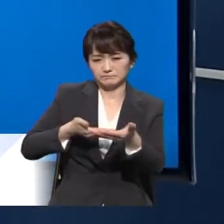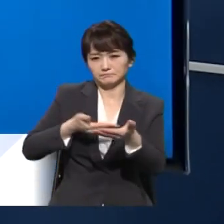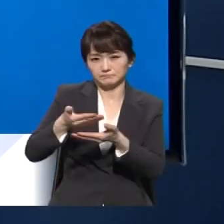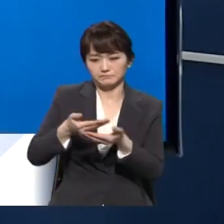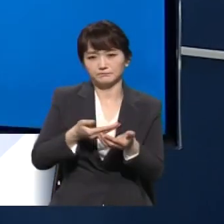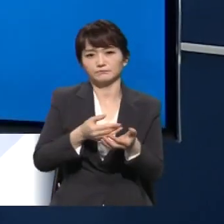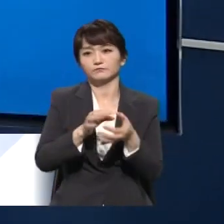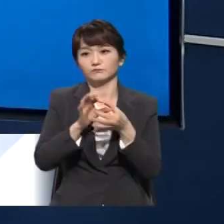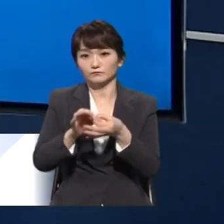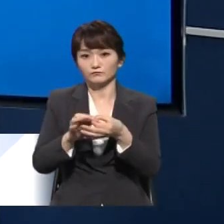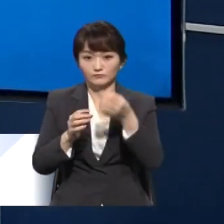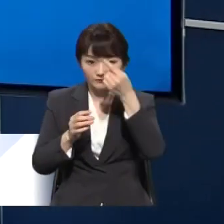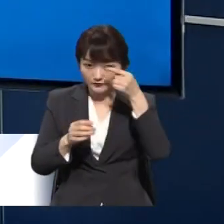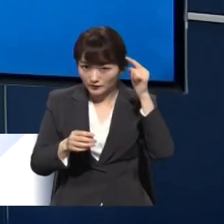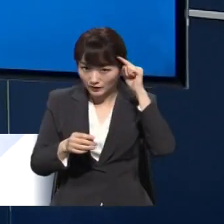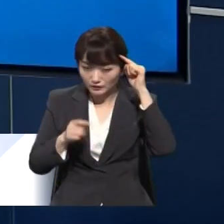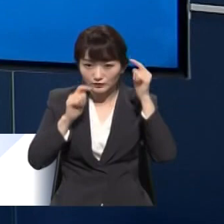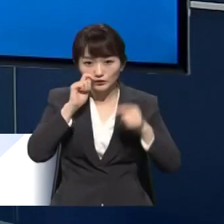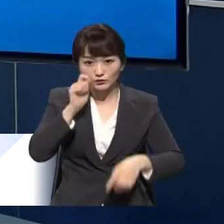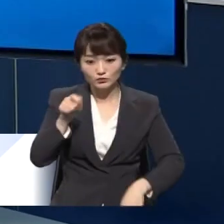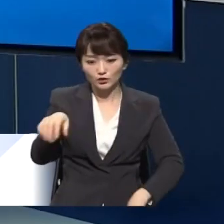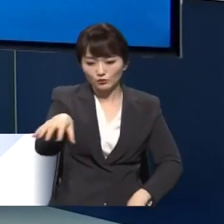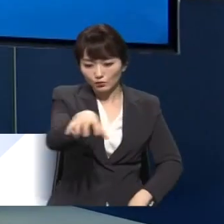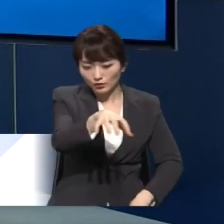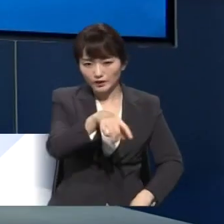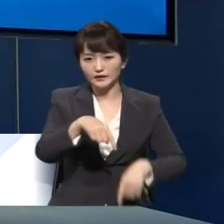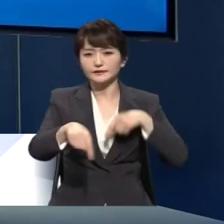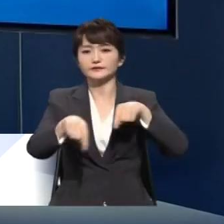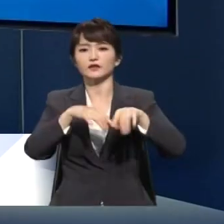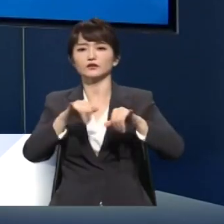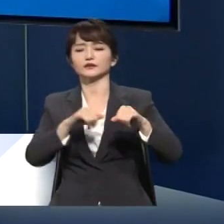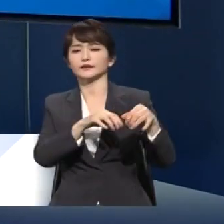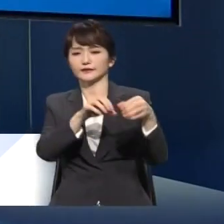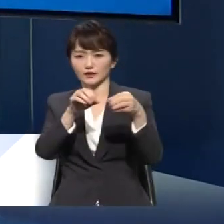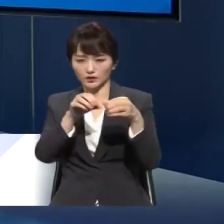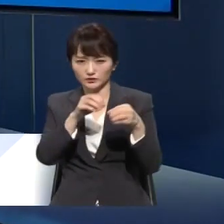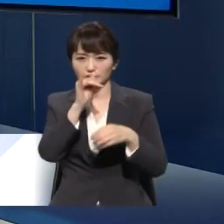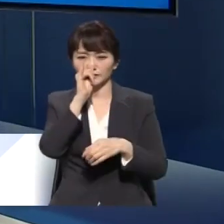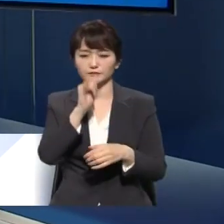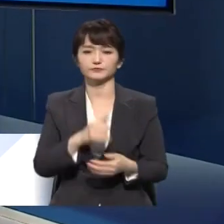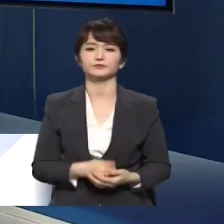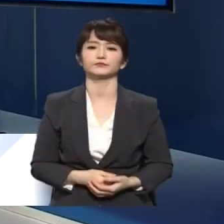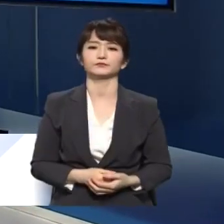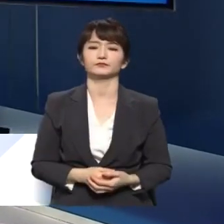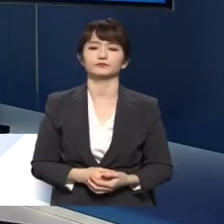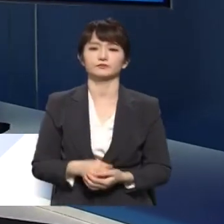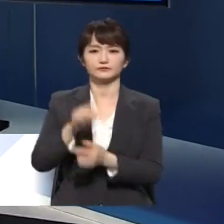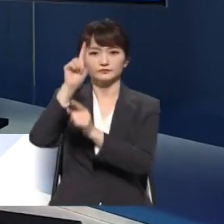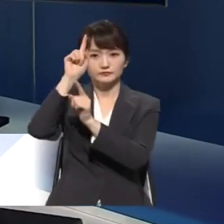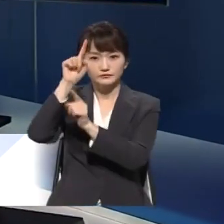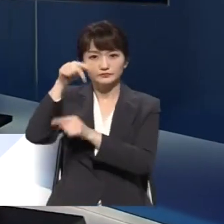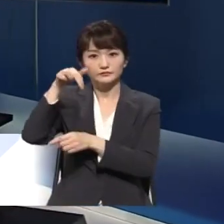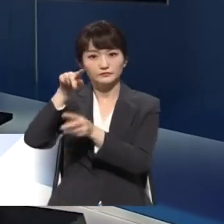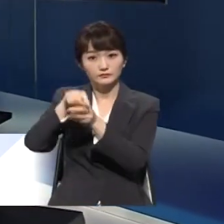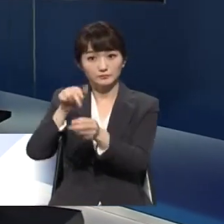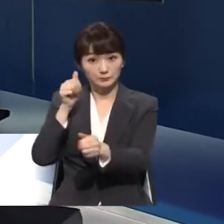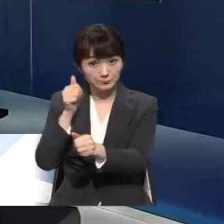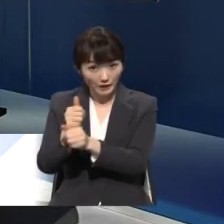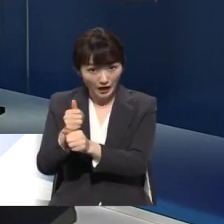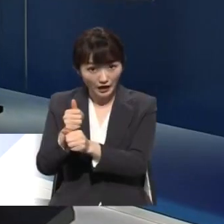다져놓은 러시아와 우크라이나의 정치인들과 외 기능 네트워크 가 있습니다 이재명 후보가 승리한다면